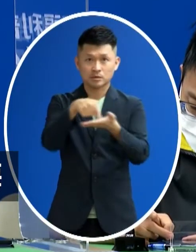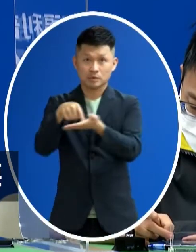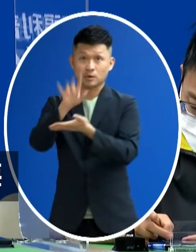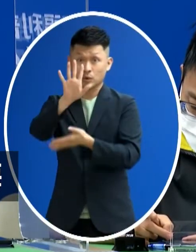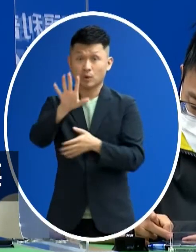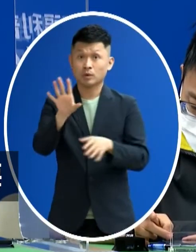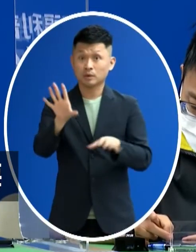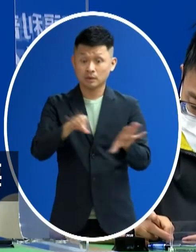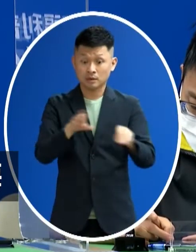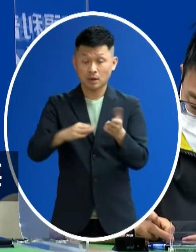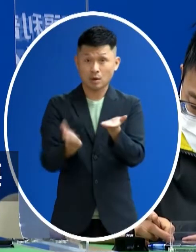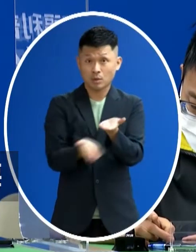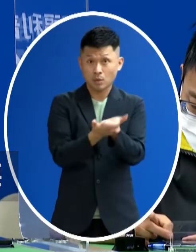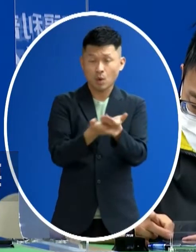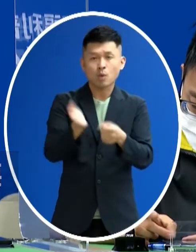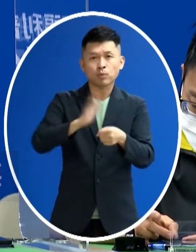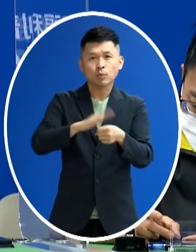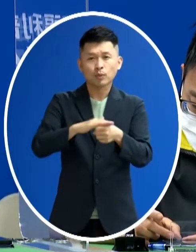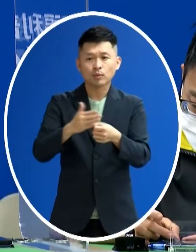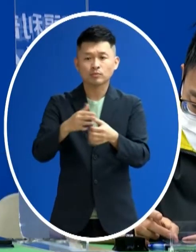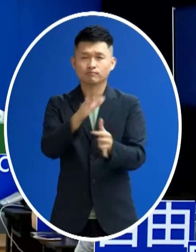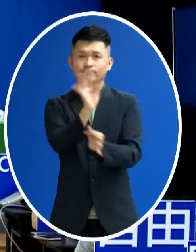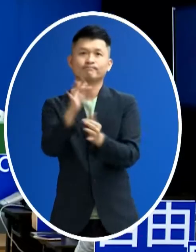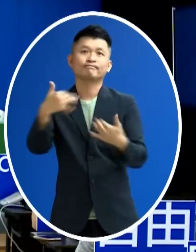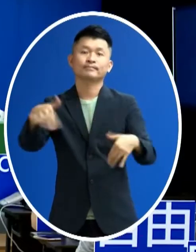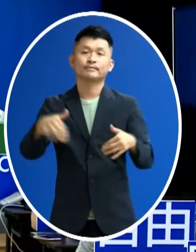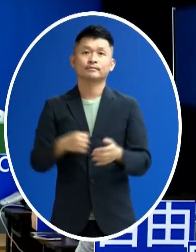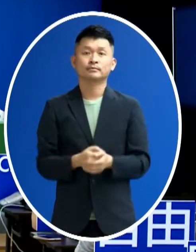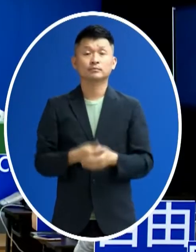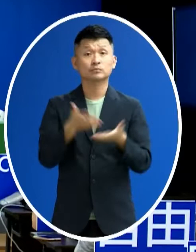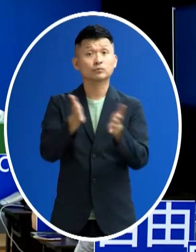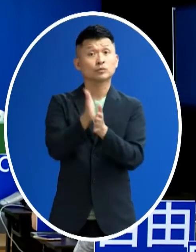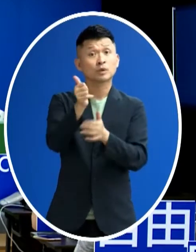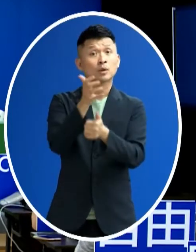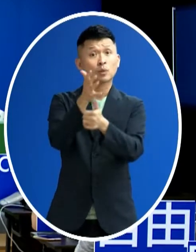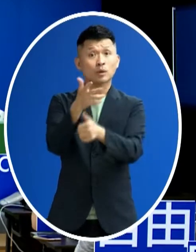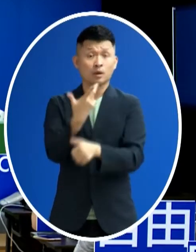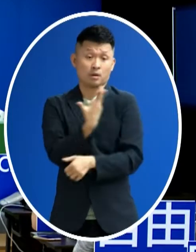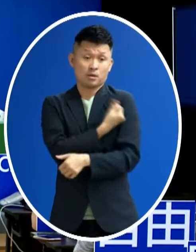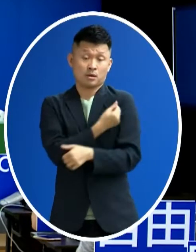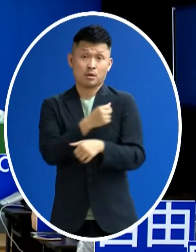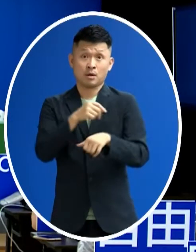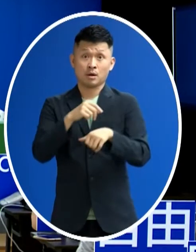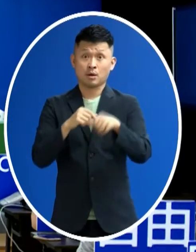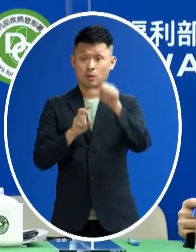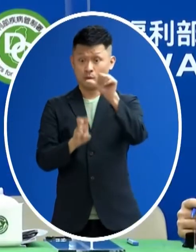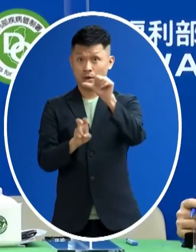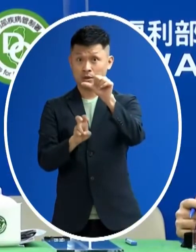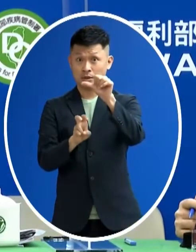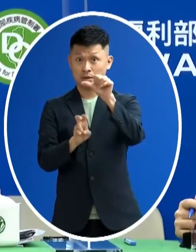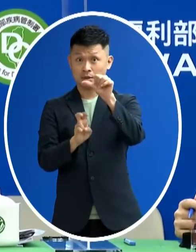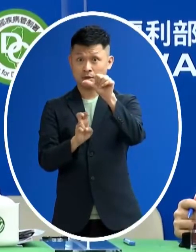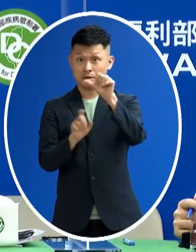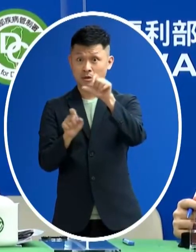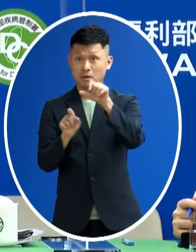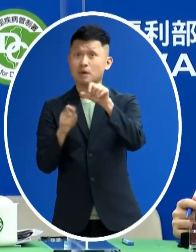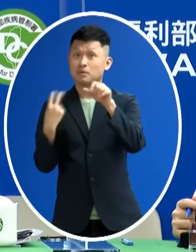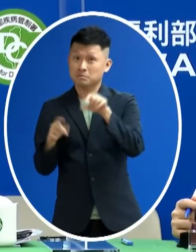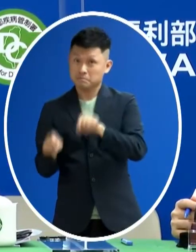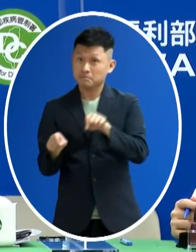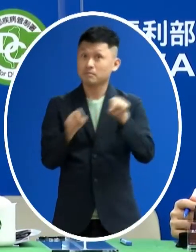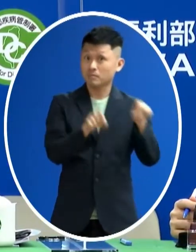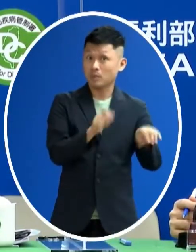件都还没有补齐。 部长，所以这样的话开打时间会晚于5月20号吗？就是儿童